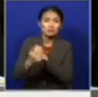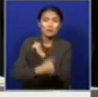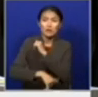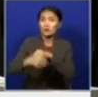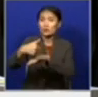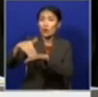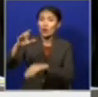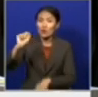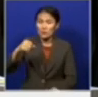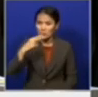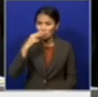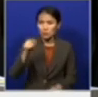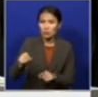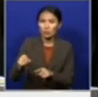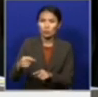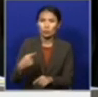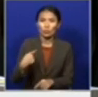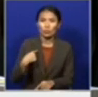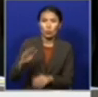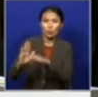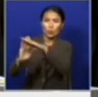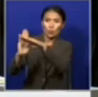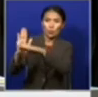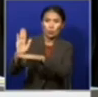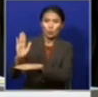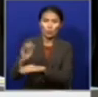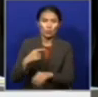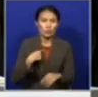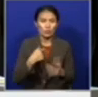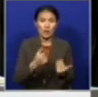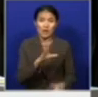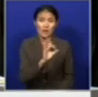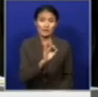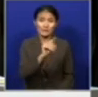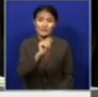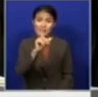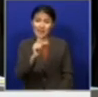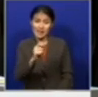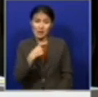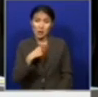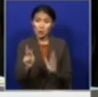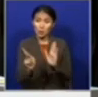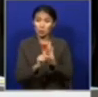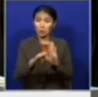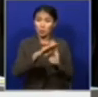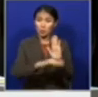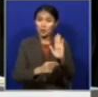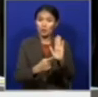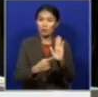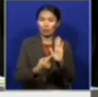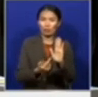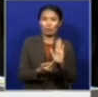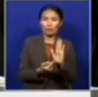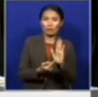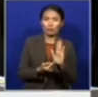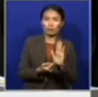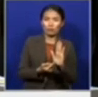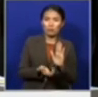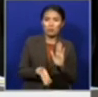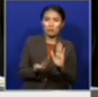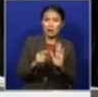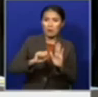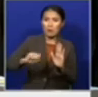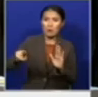านทางอนุญาโตตุลาการในต่างประเทศหรือที่เราเรียกว่า ISDS ซึ่งกฎเกณฑ์การคุ้มครองบริษัทต่างชาติ